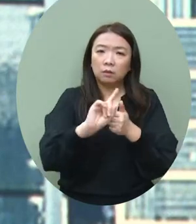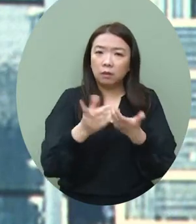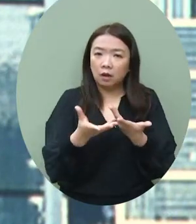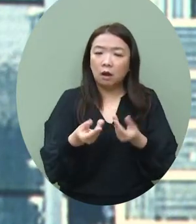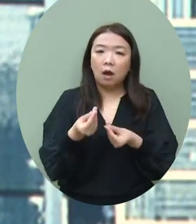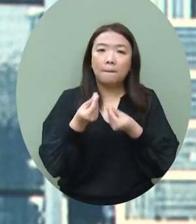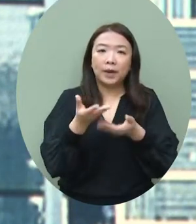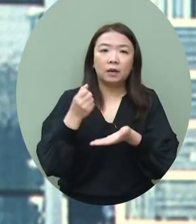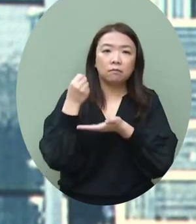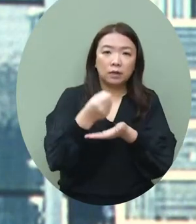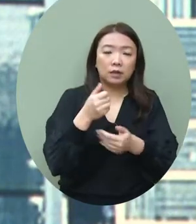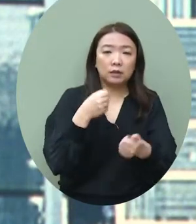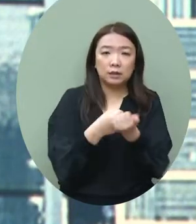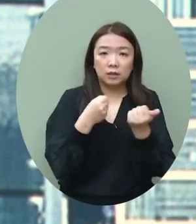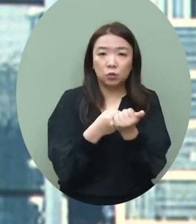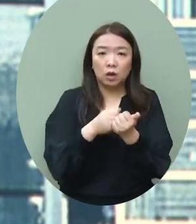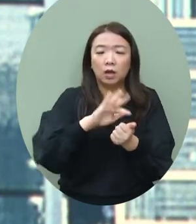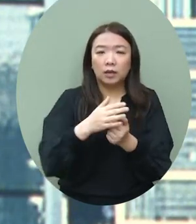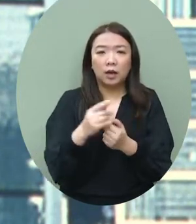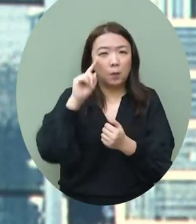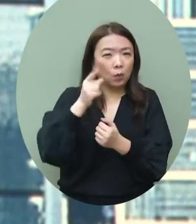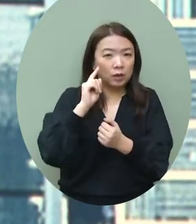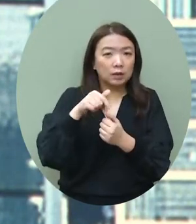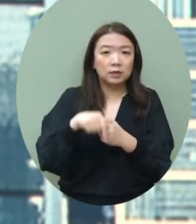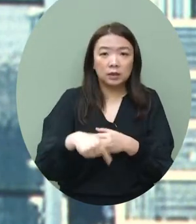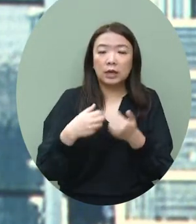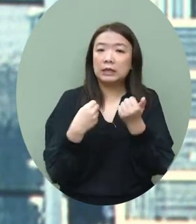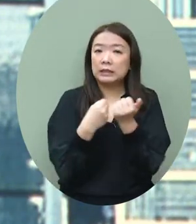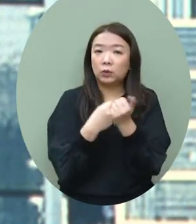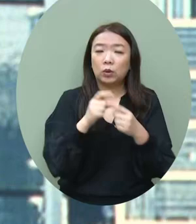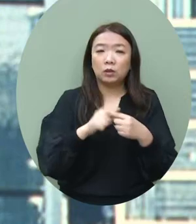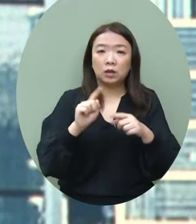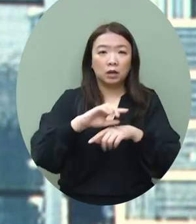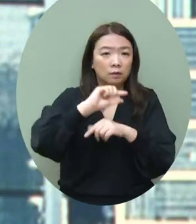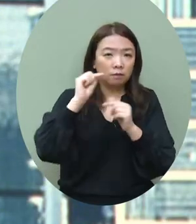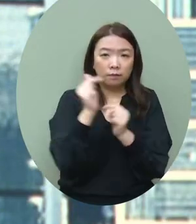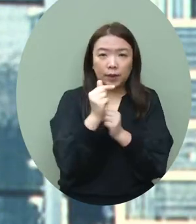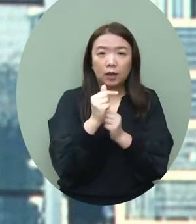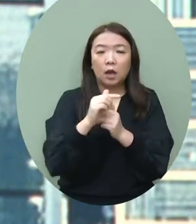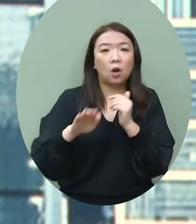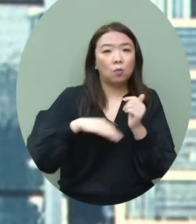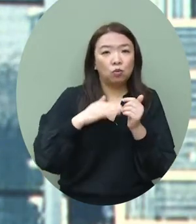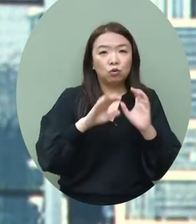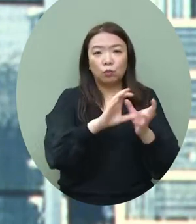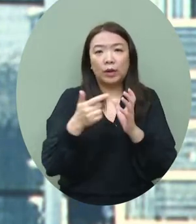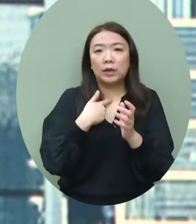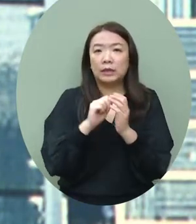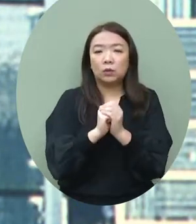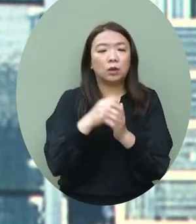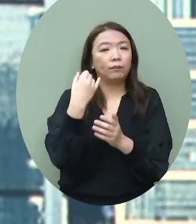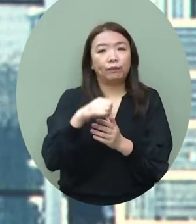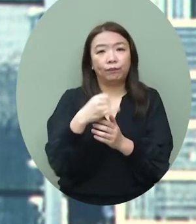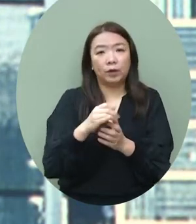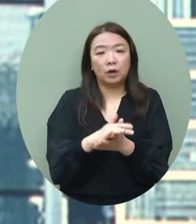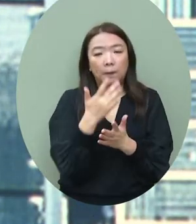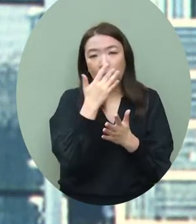援。但係每一次呢啲支援咧，都冇辦法完全可以滿足到業界嘅要求，亦都係冇辦